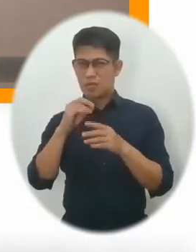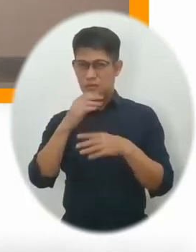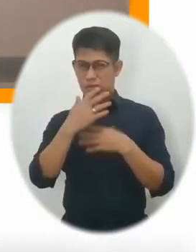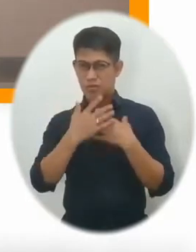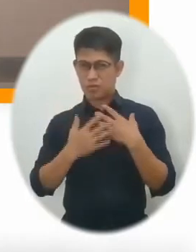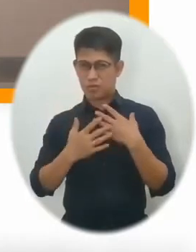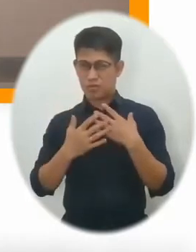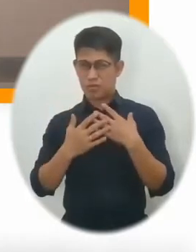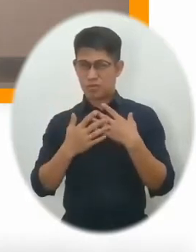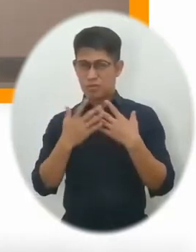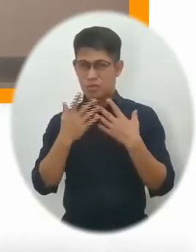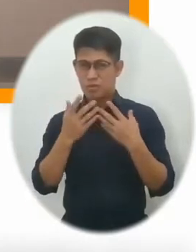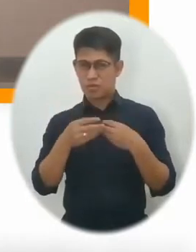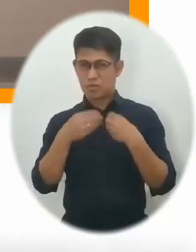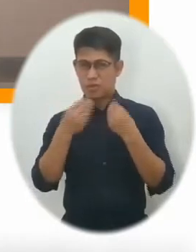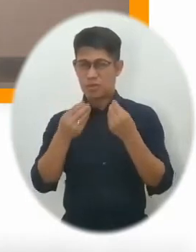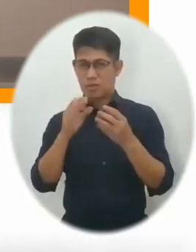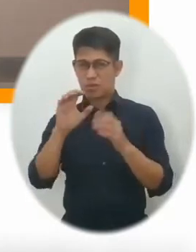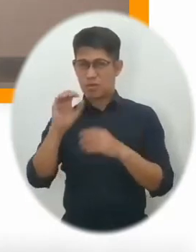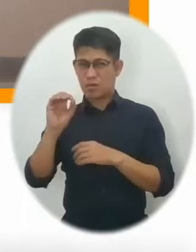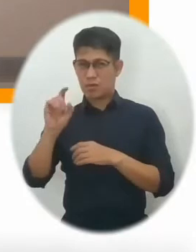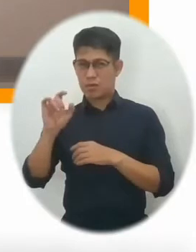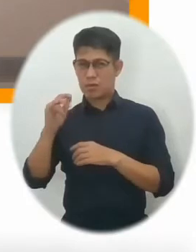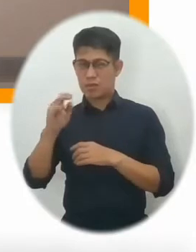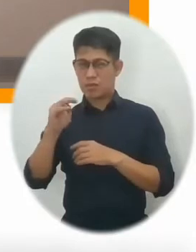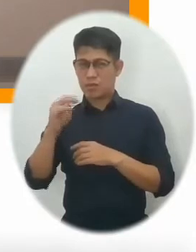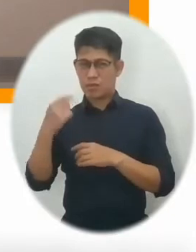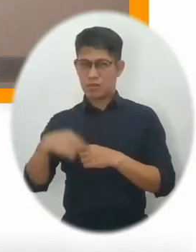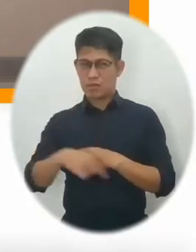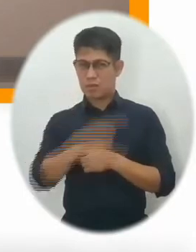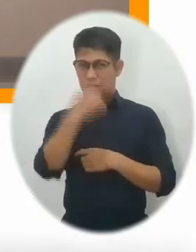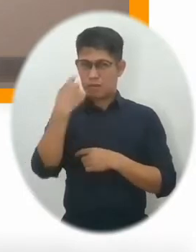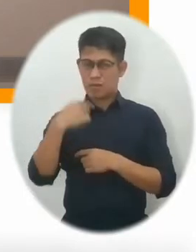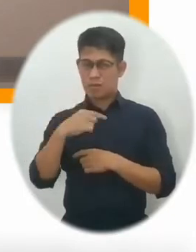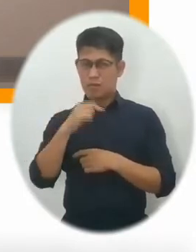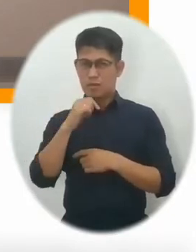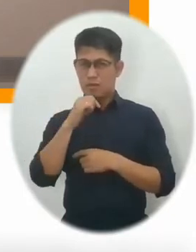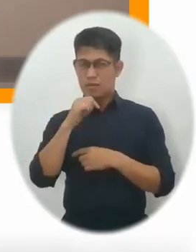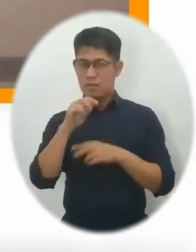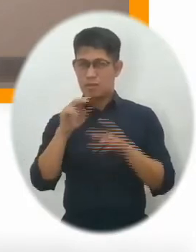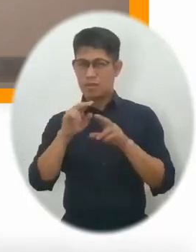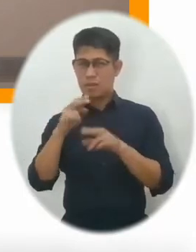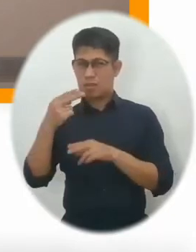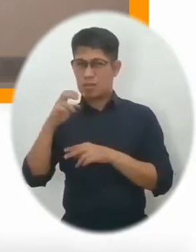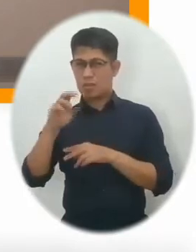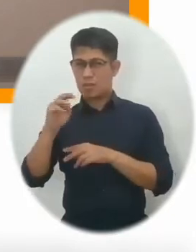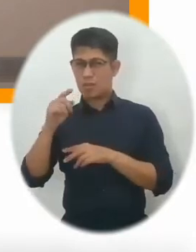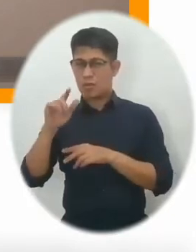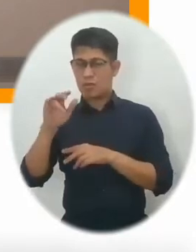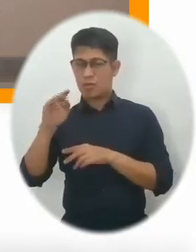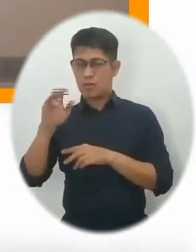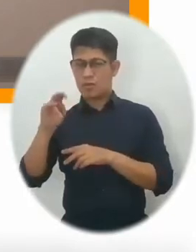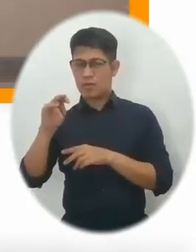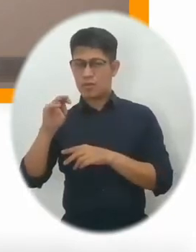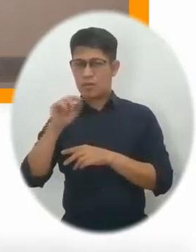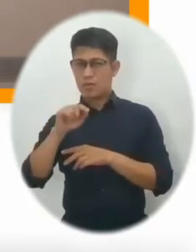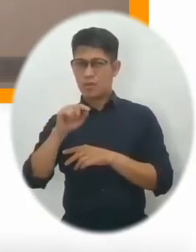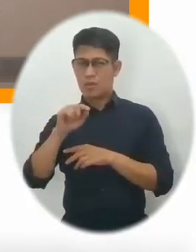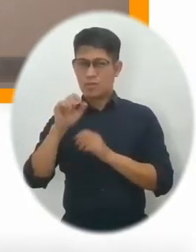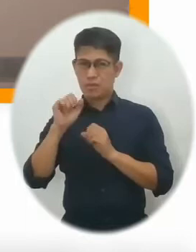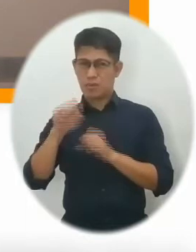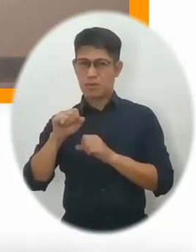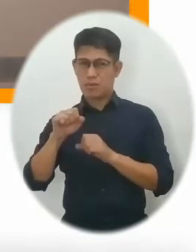dugo natin na nagdadala ng oxygen sa buong katawan. Ang abnormal na hemoglobin na nakikita sa